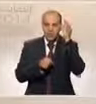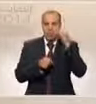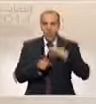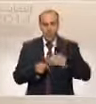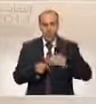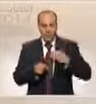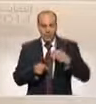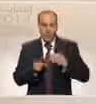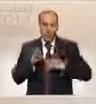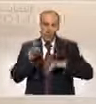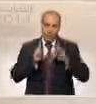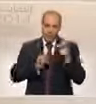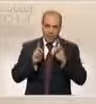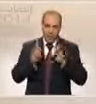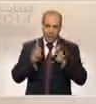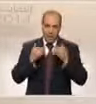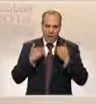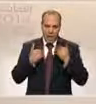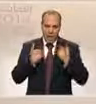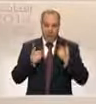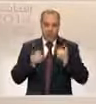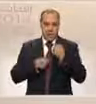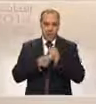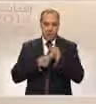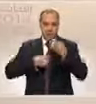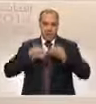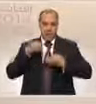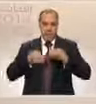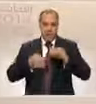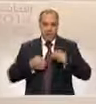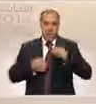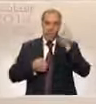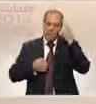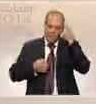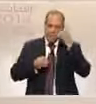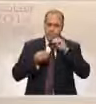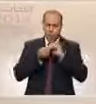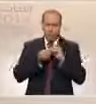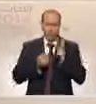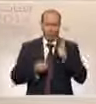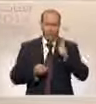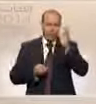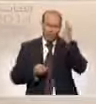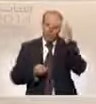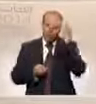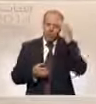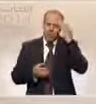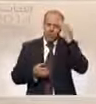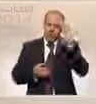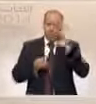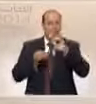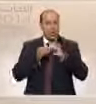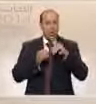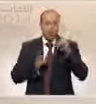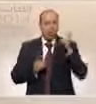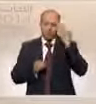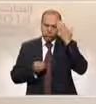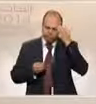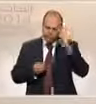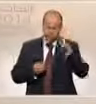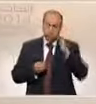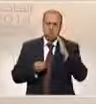والديمقراطيه ونعرف شواغل المجتمع التونسي ونعرف مشاكله ونعرف